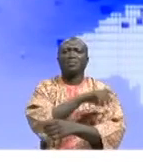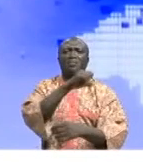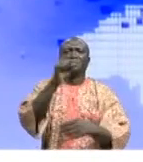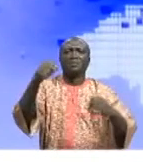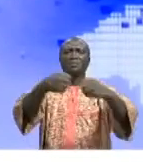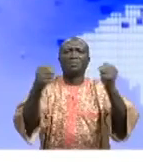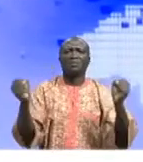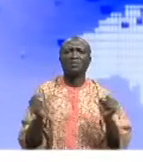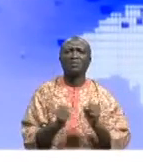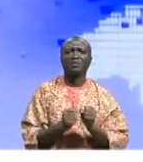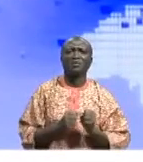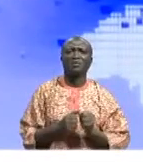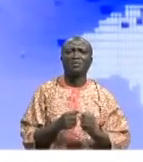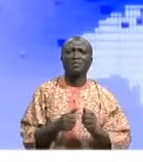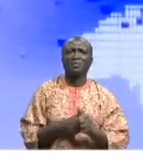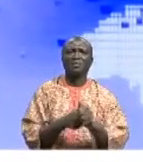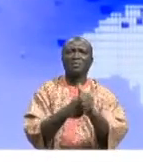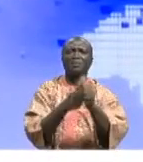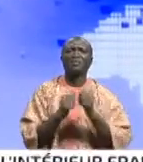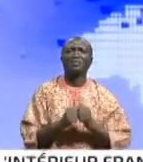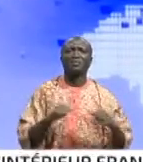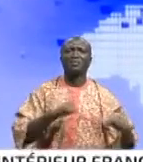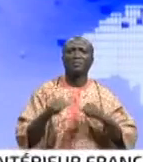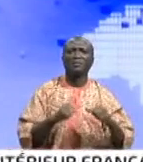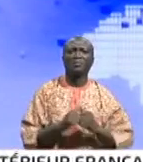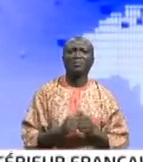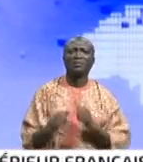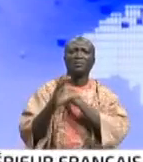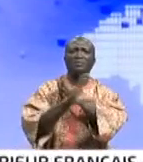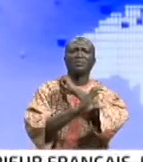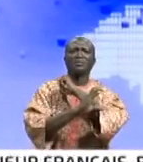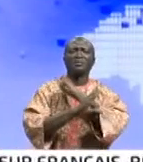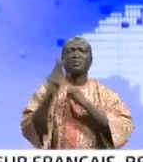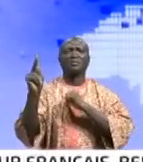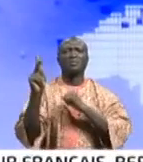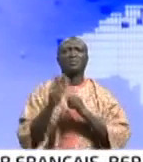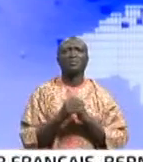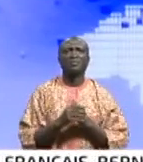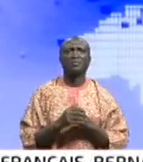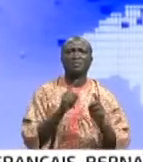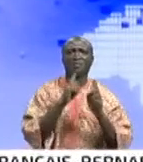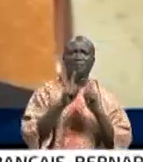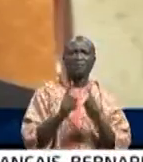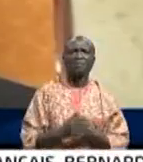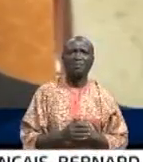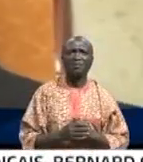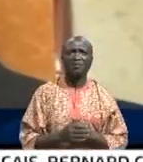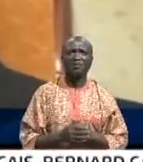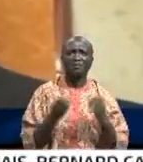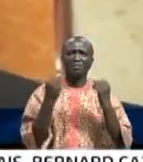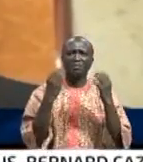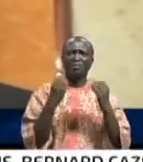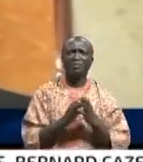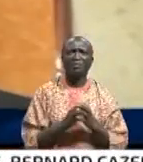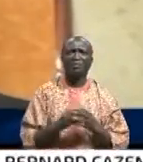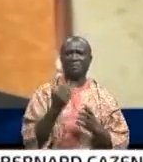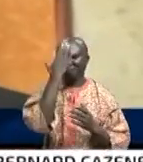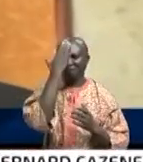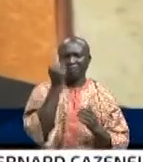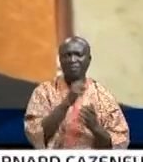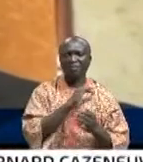Senghor suivant la réaction du capitaine voilà cherokou Kouyaté il est ici avec son Boulogne beaucoup parce que